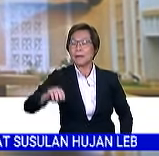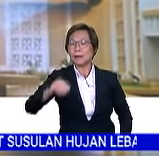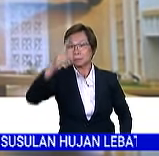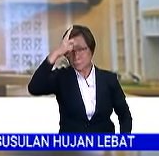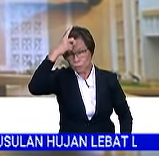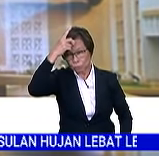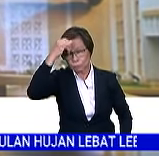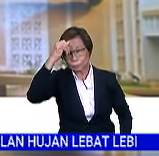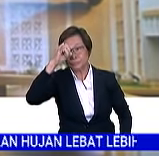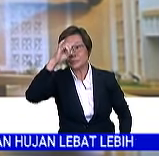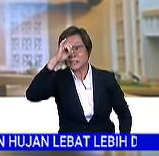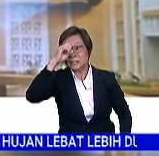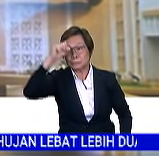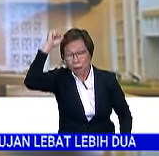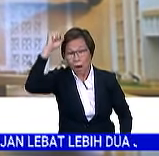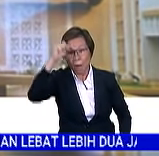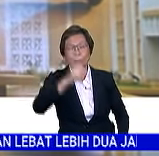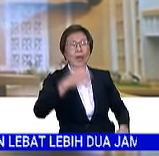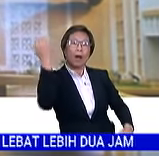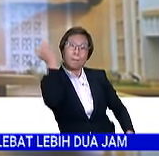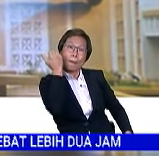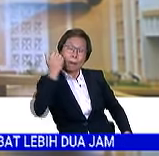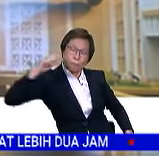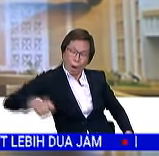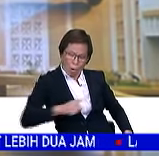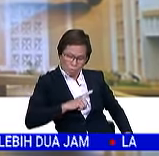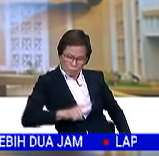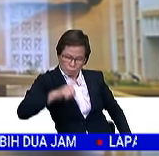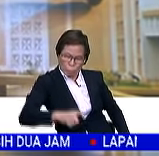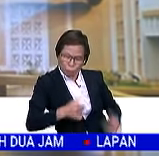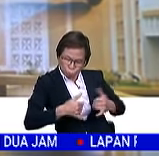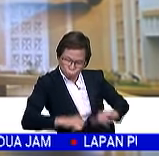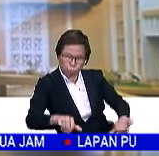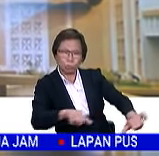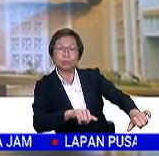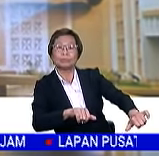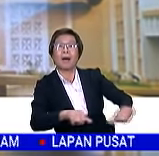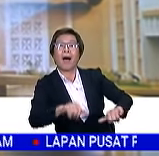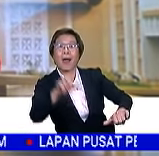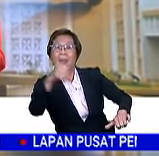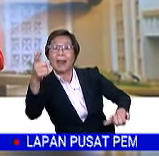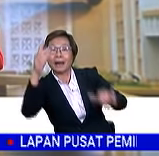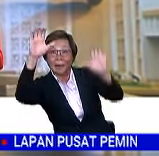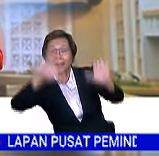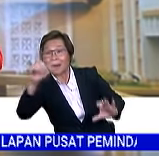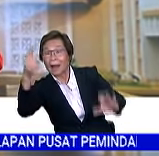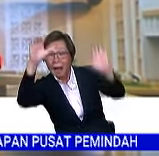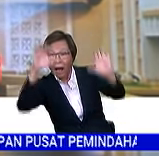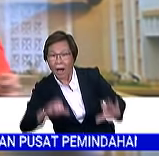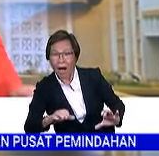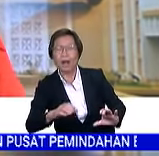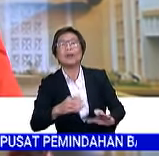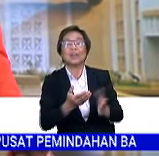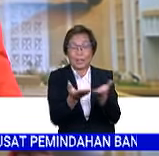Seri Ismail Sabri Yaakob berkata, institusi kehakiman syariah juga perlu terus proaktif meneroka norma perkhidmatan